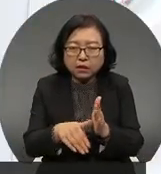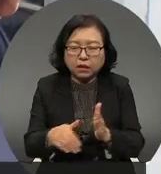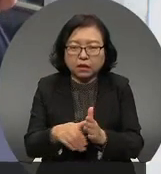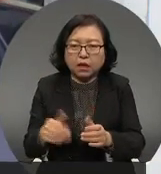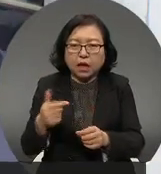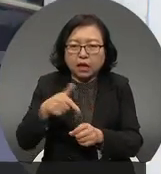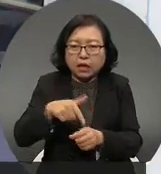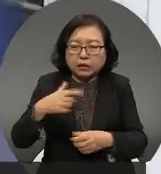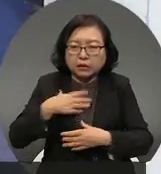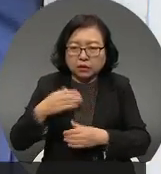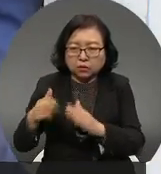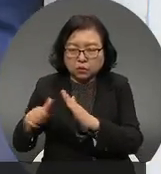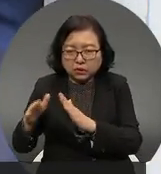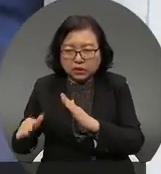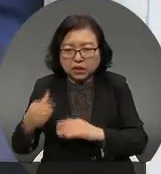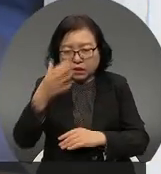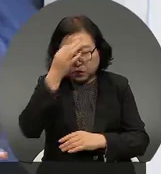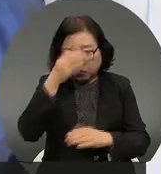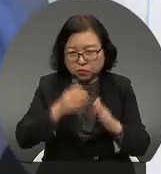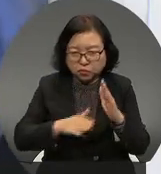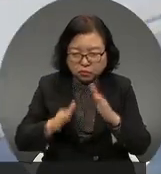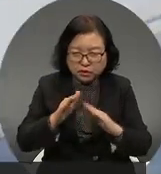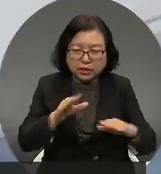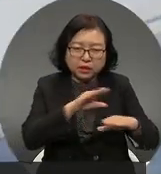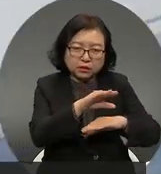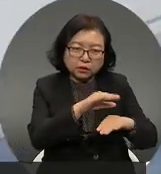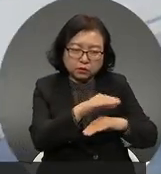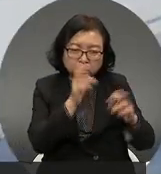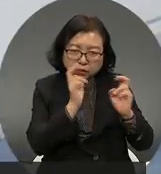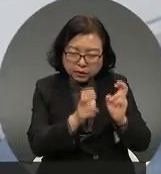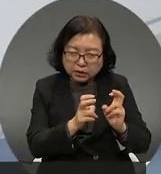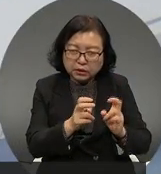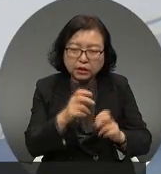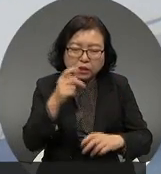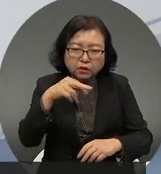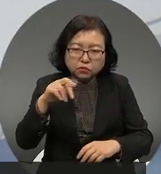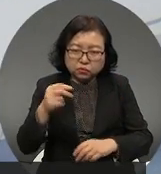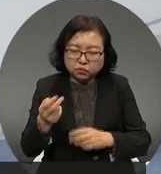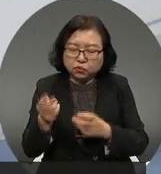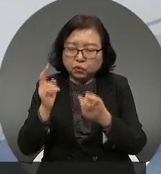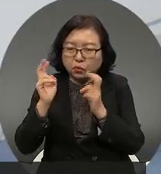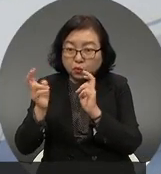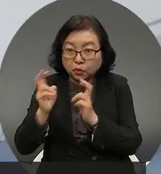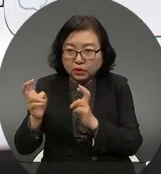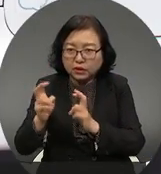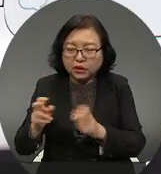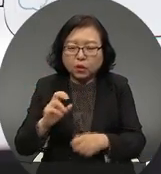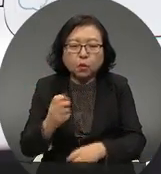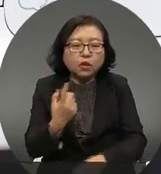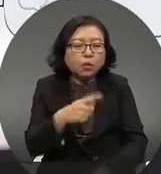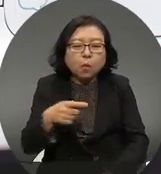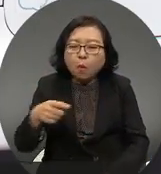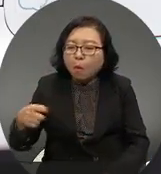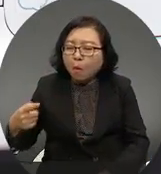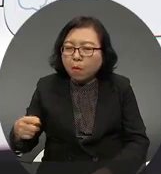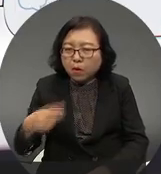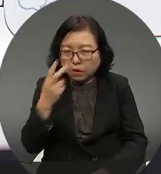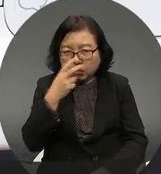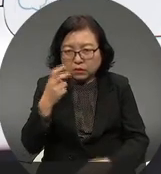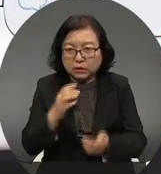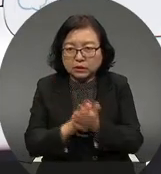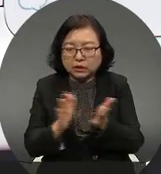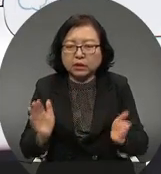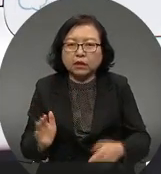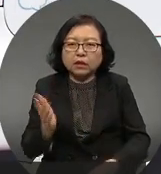가스안전공사와 가스기술공사, 자동차 제조사, 수소충전소 운영업체 등은 원인 규명에 들어갔습니다. 그러나